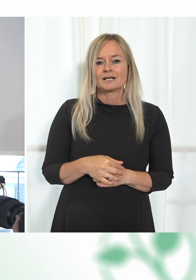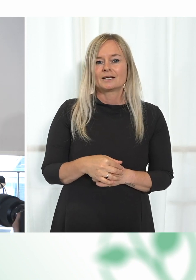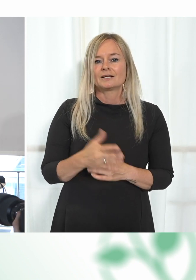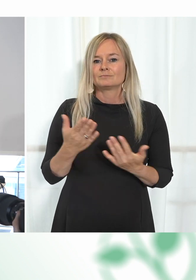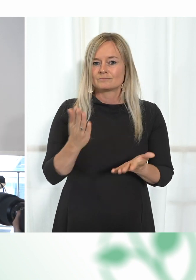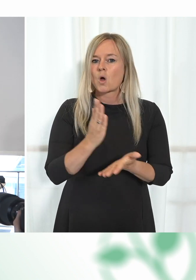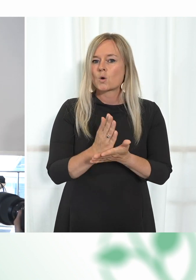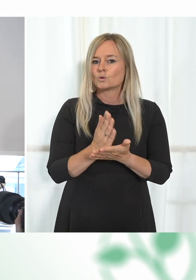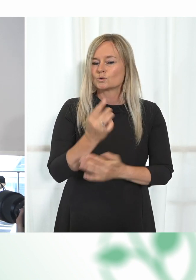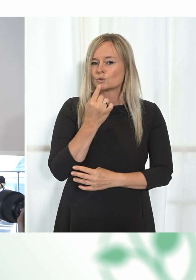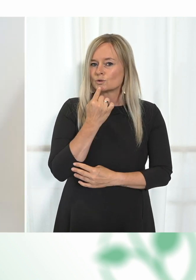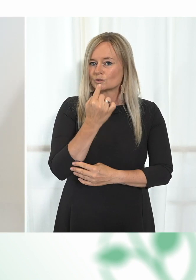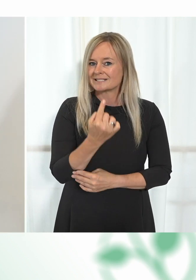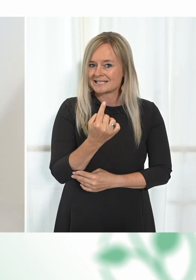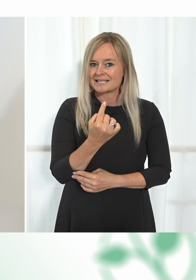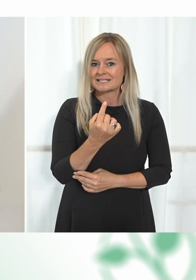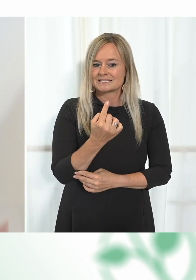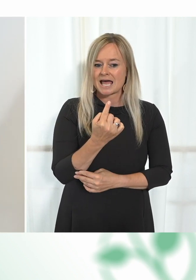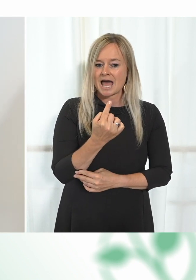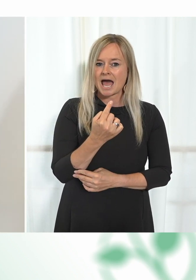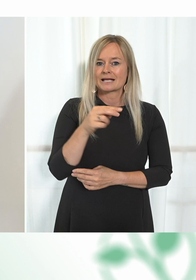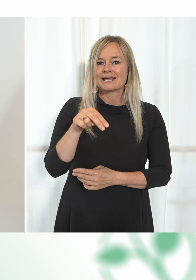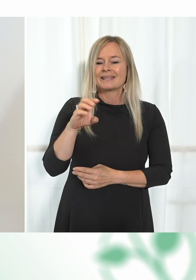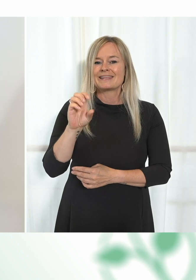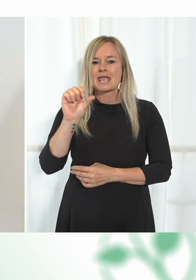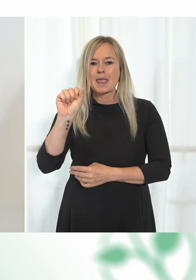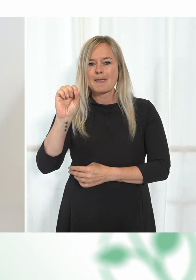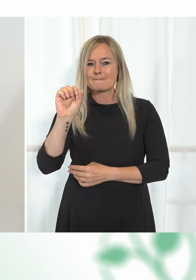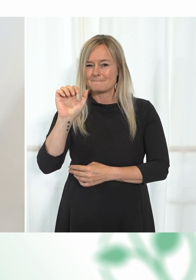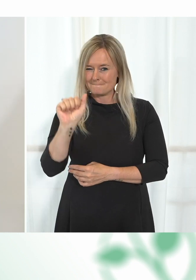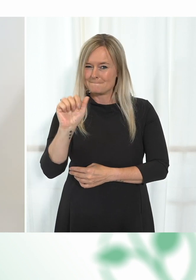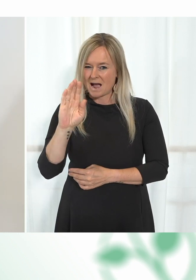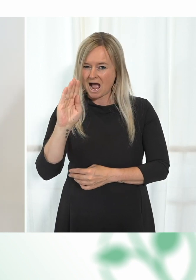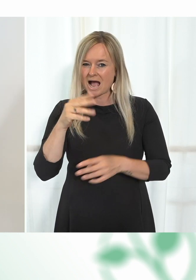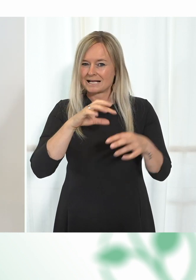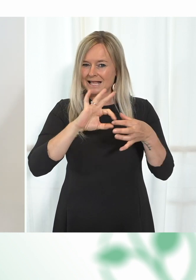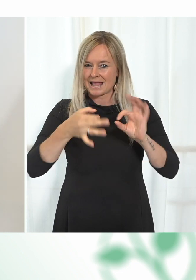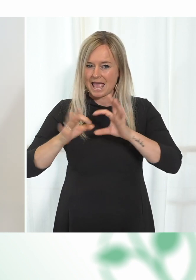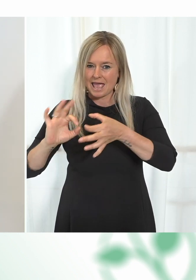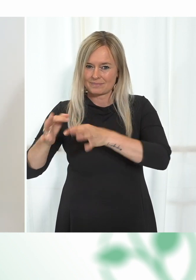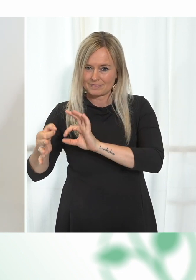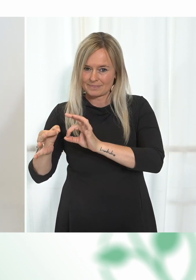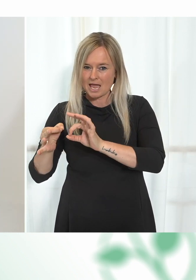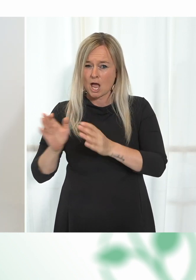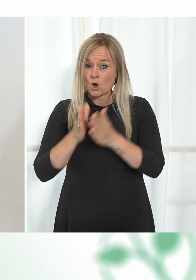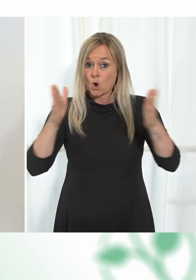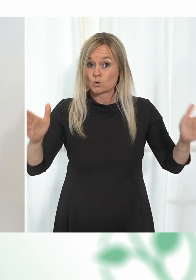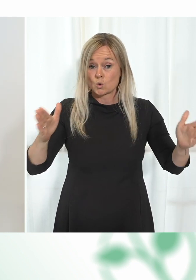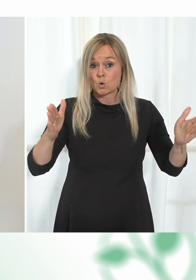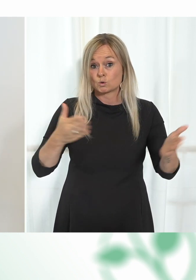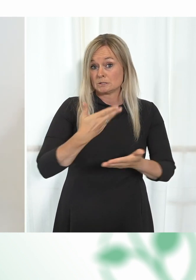haben es schon erwähnt, die Neberkette ist ein vielfältiges Angebot, vorwiegend zur Unterstützung für die behinderten Menschen